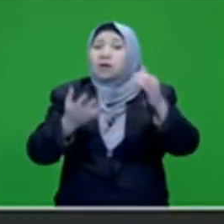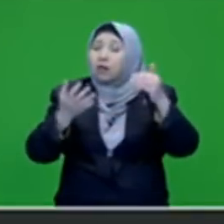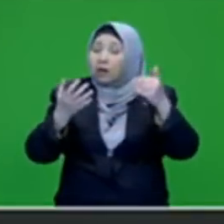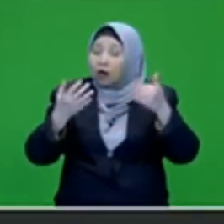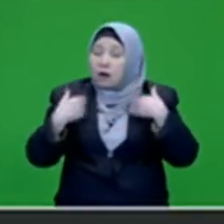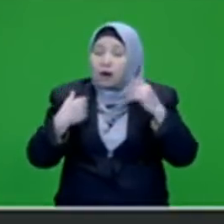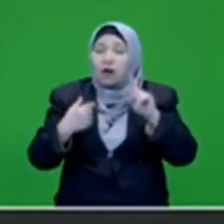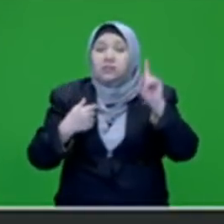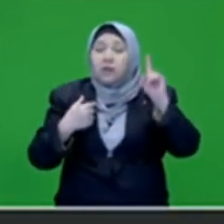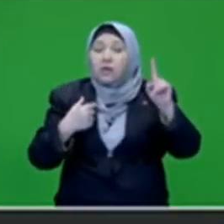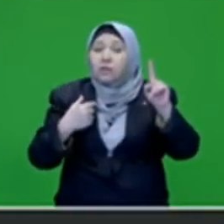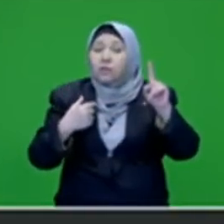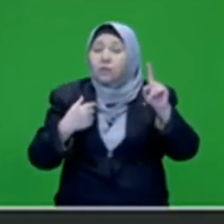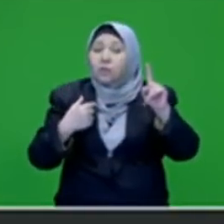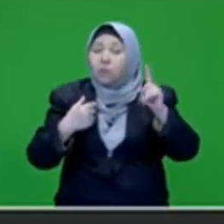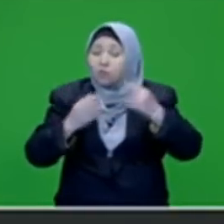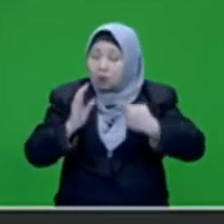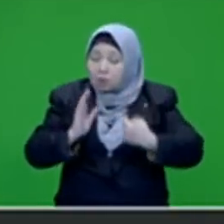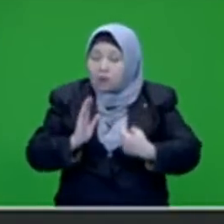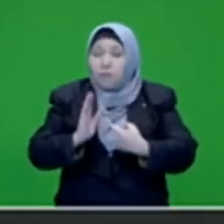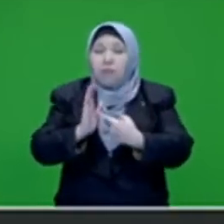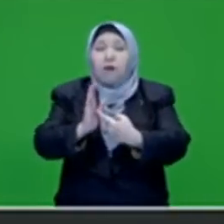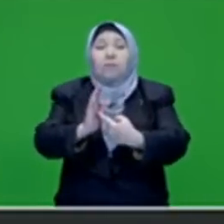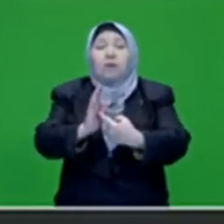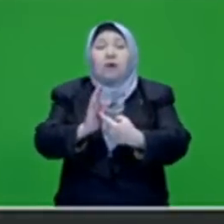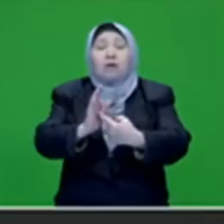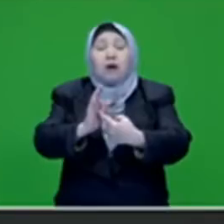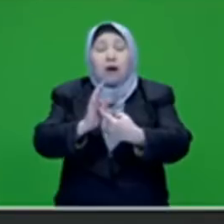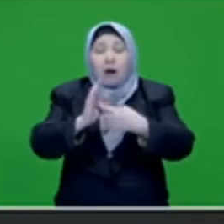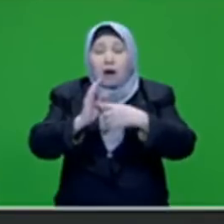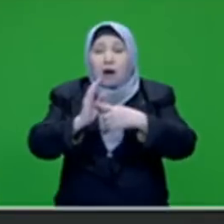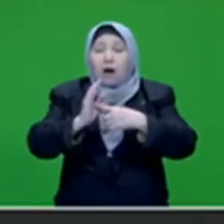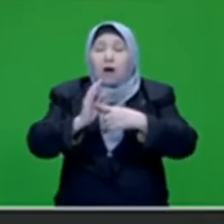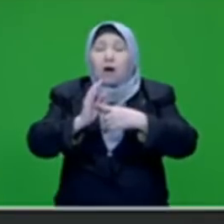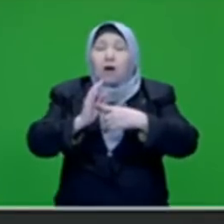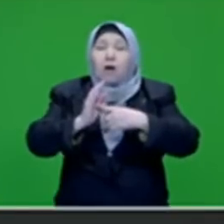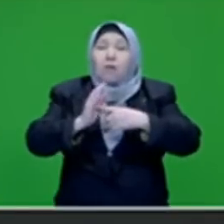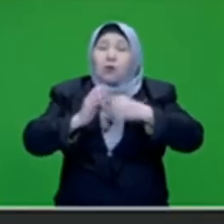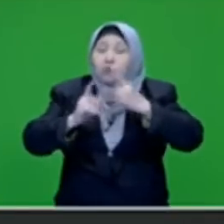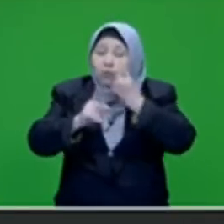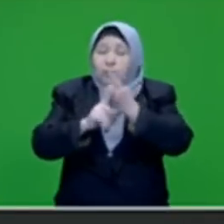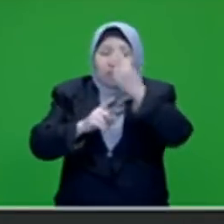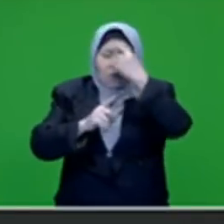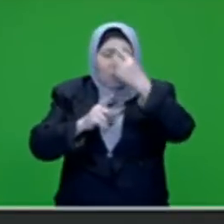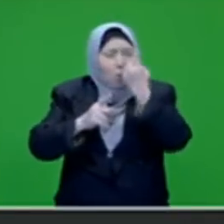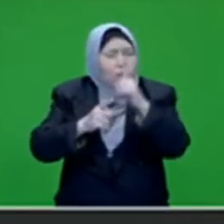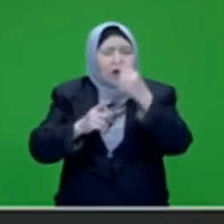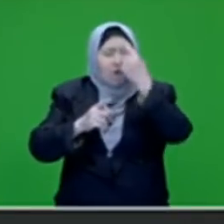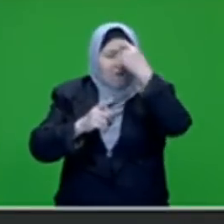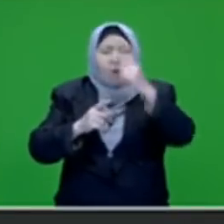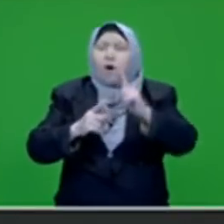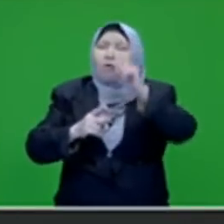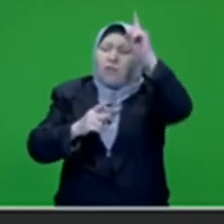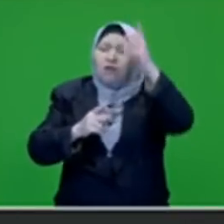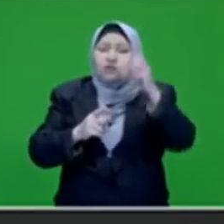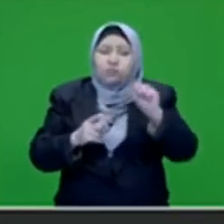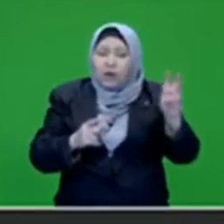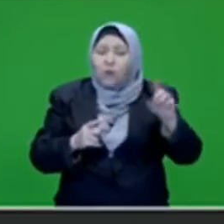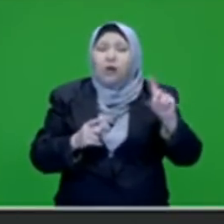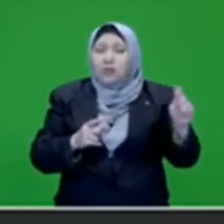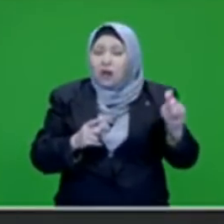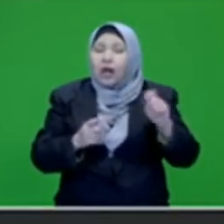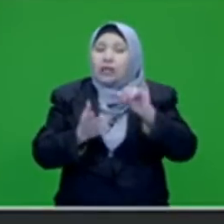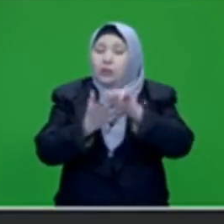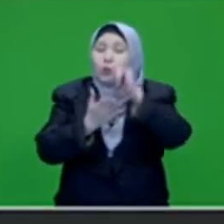satu persembahan yang betul-betul mutlak akan keesaan kepada Allah Subhanahu wa taala. So